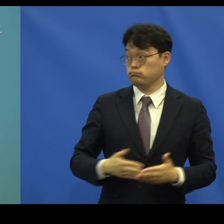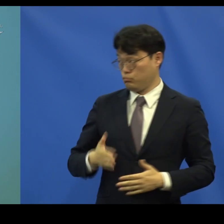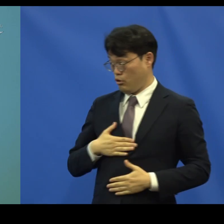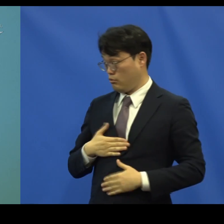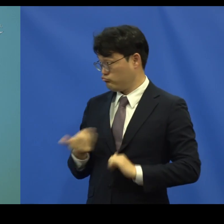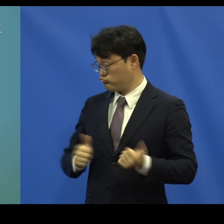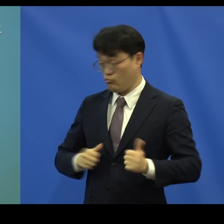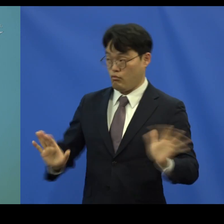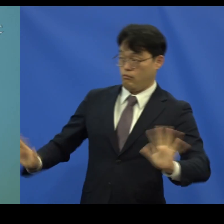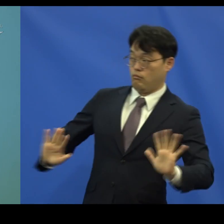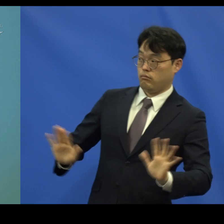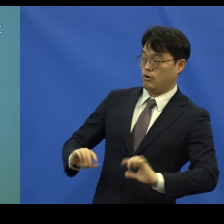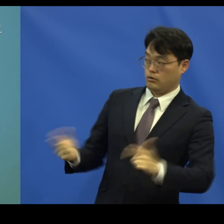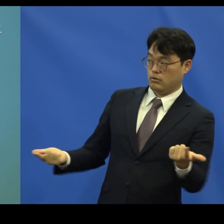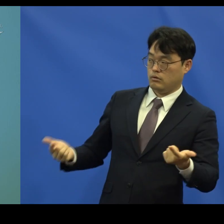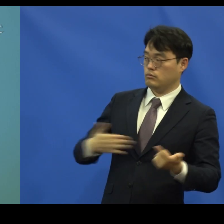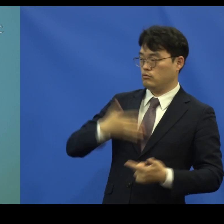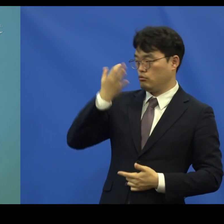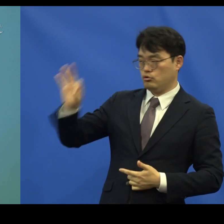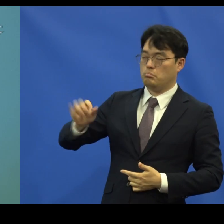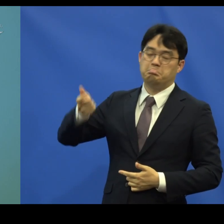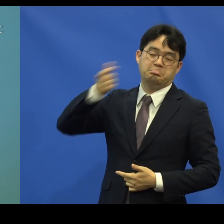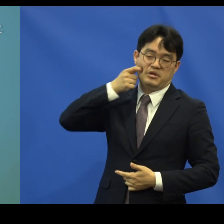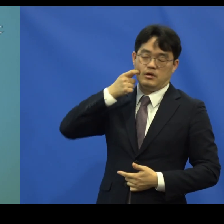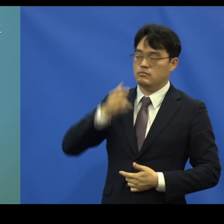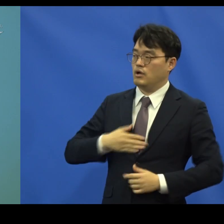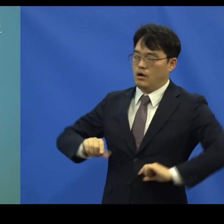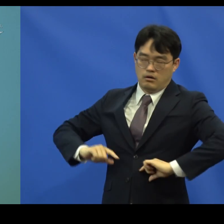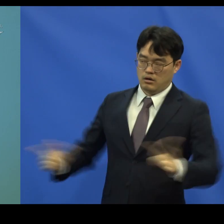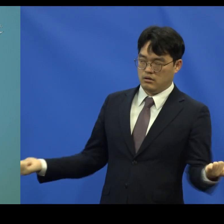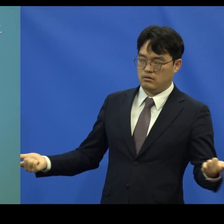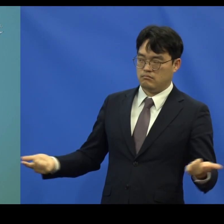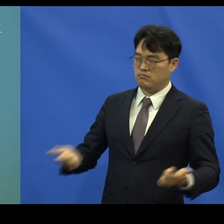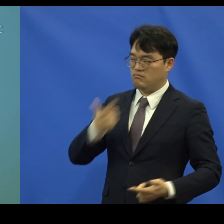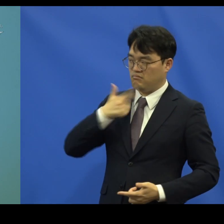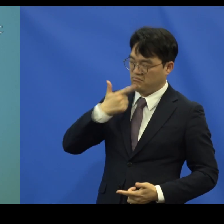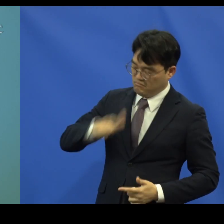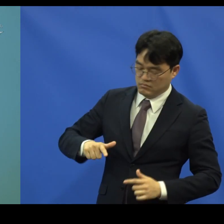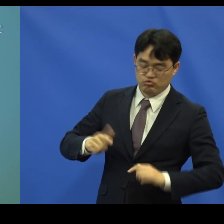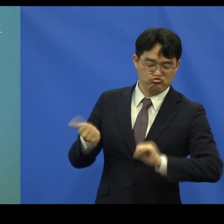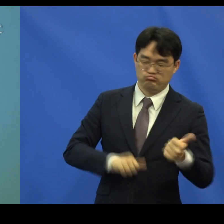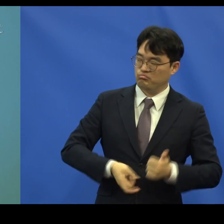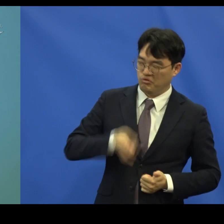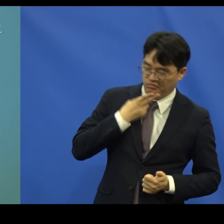신자는 자기가 죽어가는 줄 모르고 죽어가는 거예요. 영적으로 병들어가 있는 줄 인식하지 못한다는 거예요.